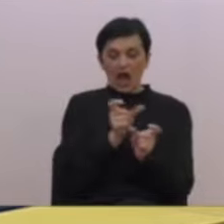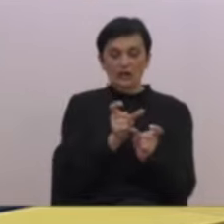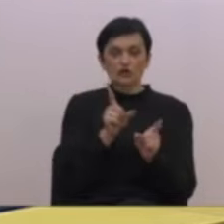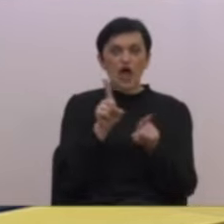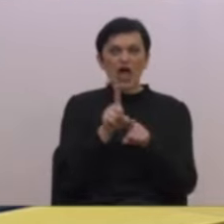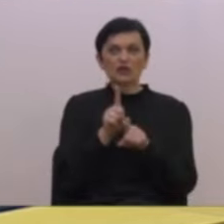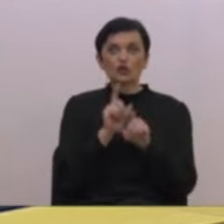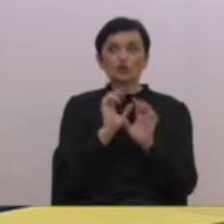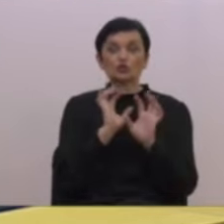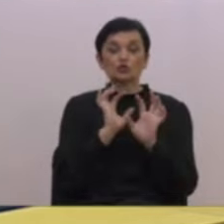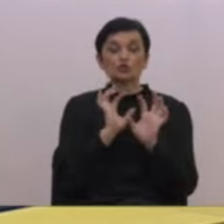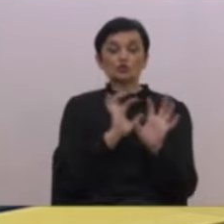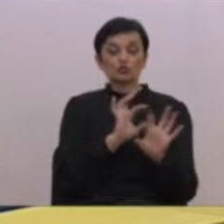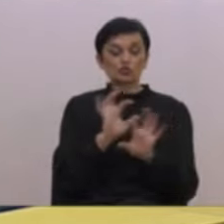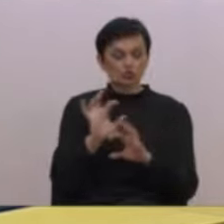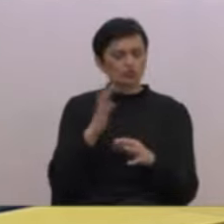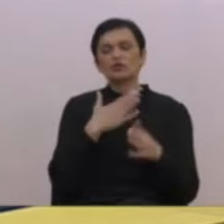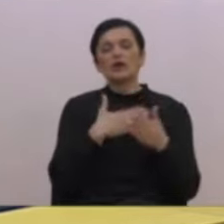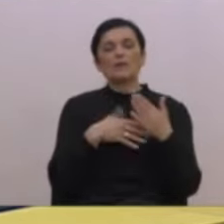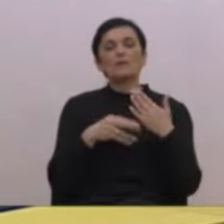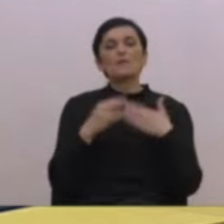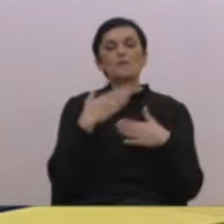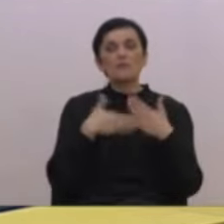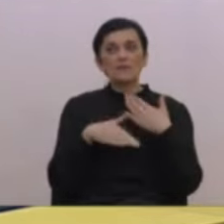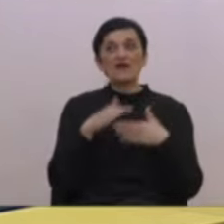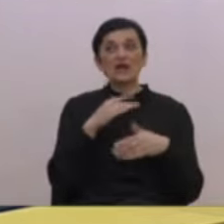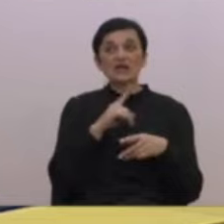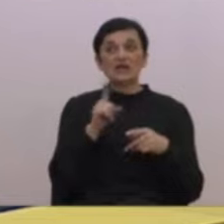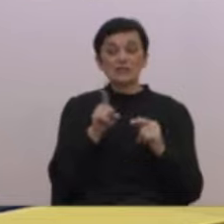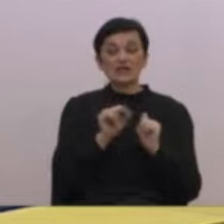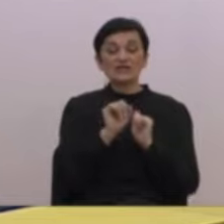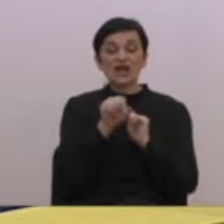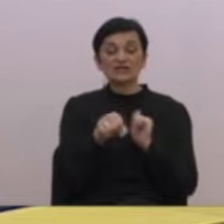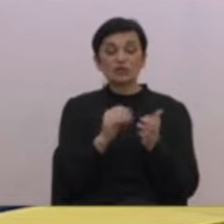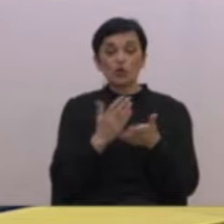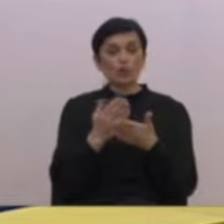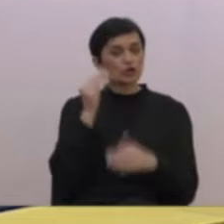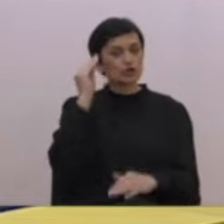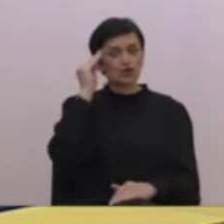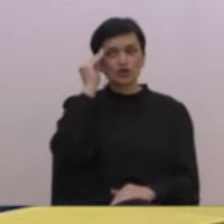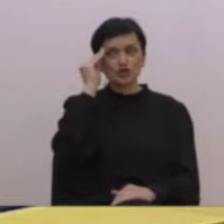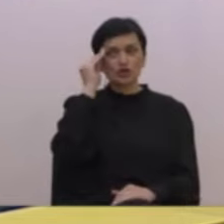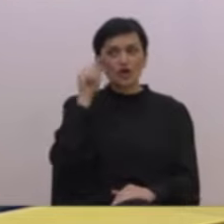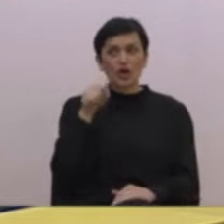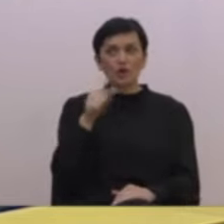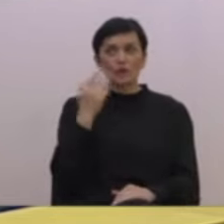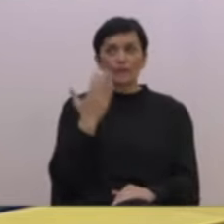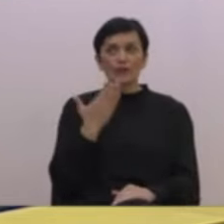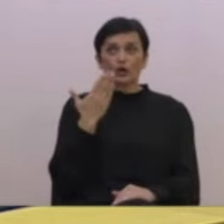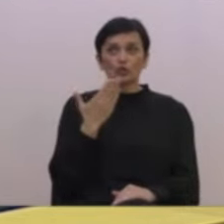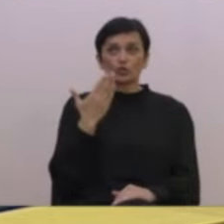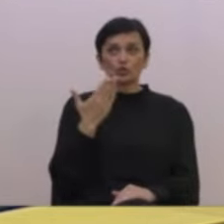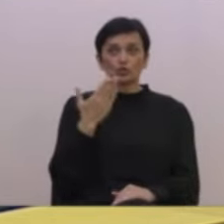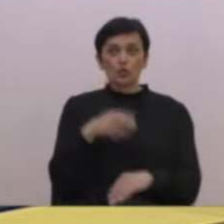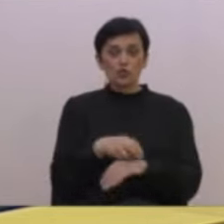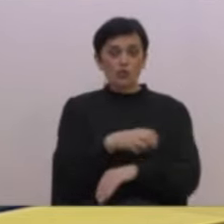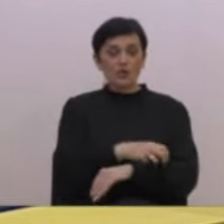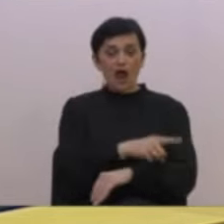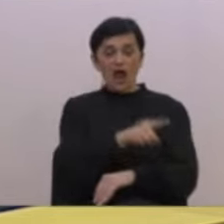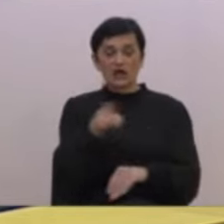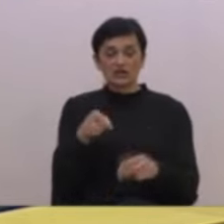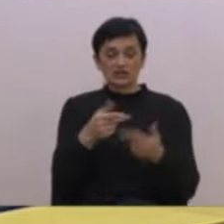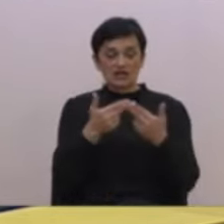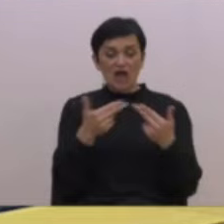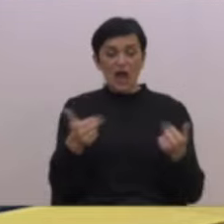zrea, conta, și liba, miharo, despolezi, da, sud, da, da, zlevis nacul și magra. Și n-ar sobriva, dragi, tu, hoela, ako, pe partii, ahiare, su,